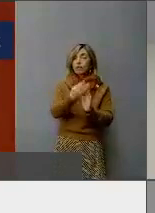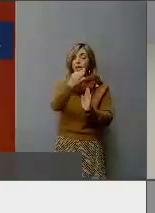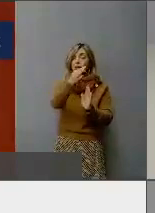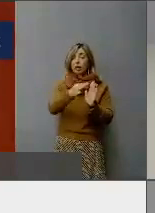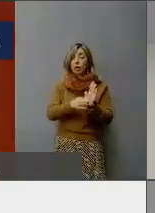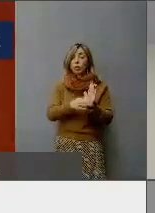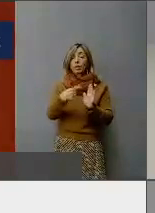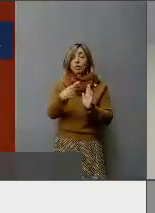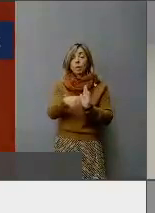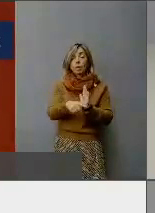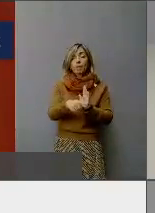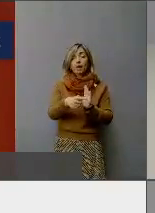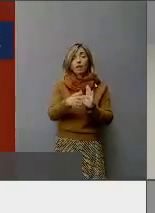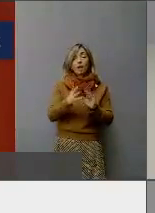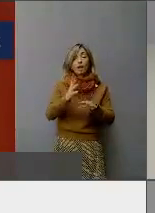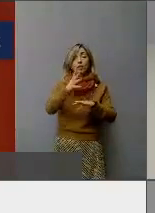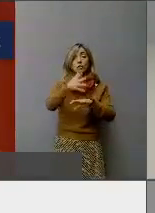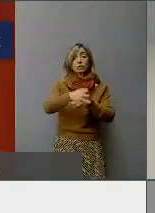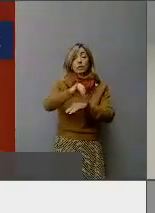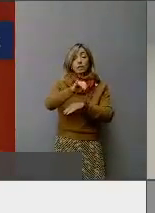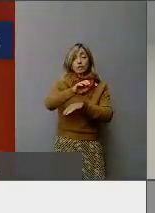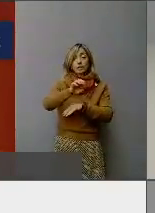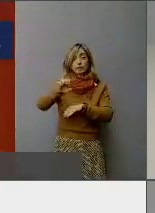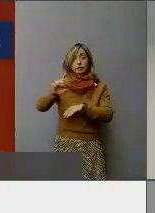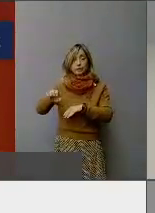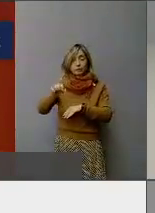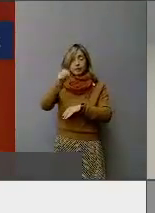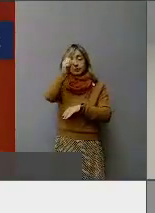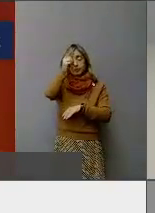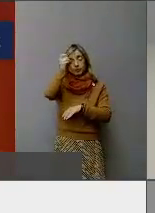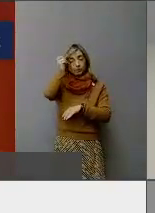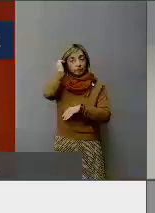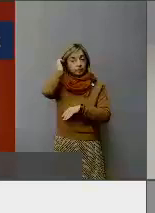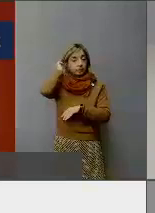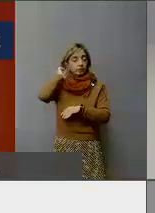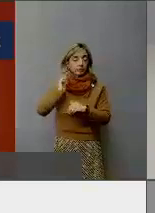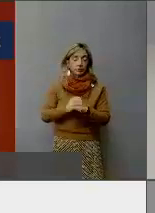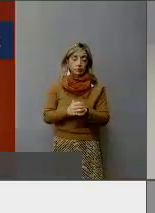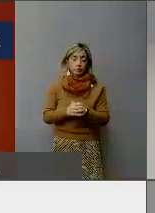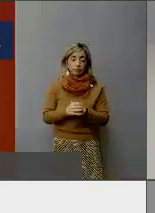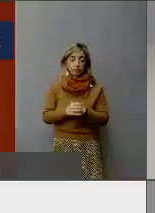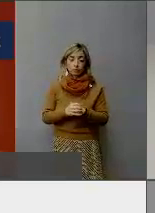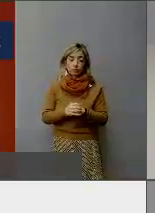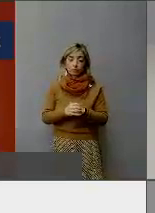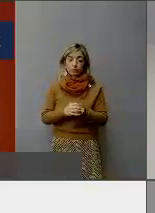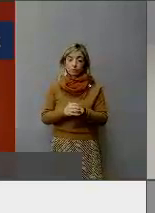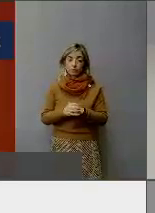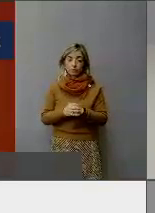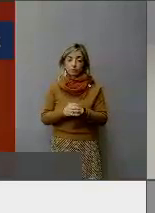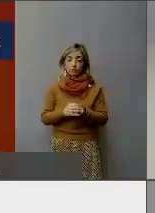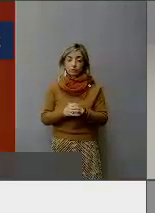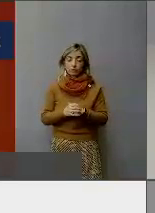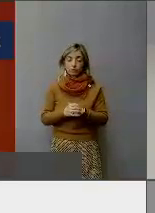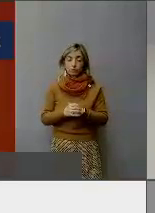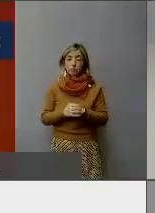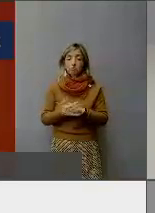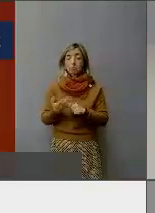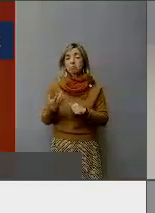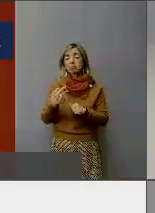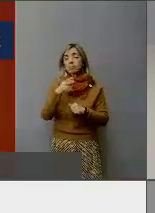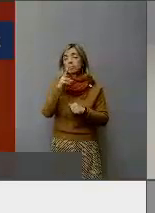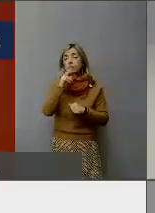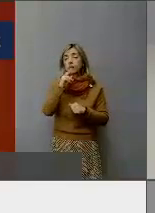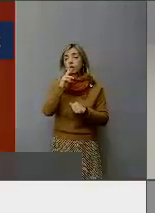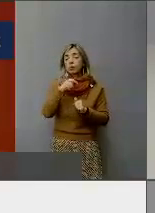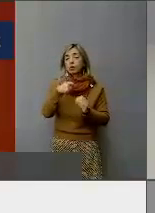le prestazioni sociali agevolate comunali parliamo della terra multa alla povertà somma